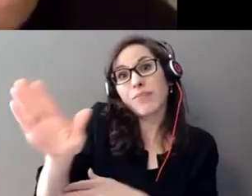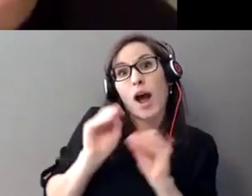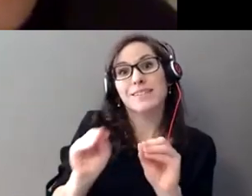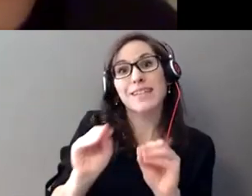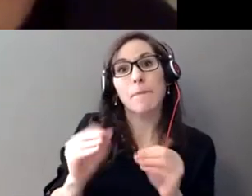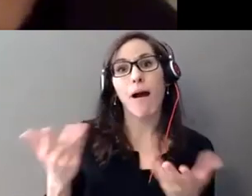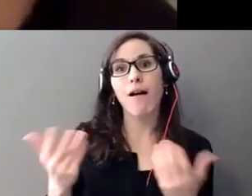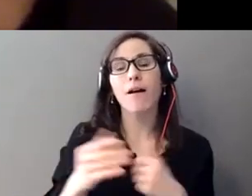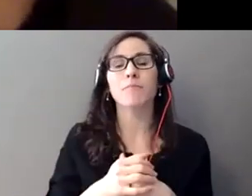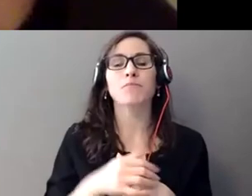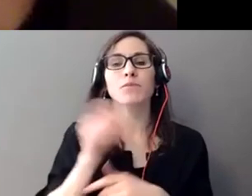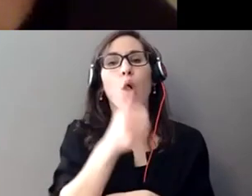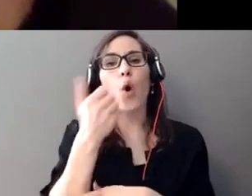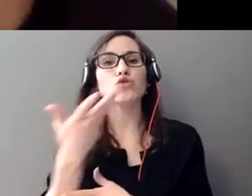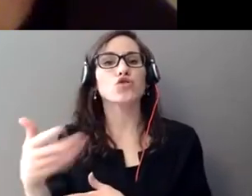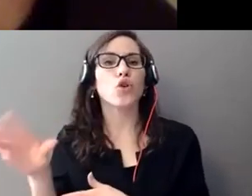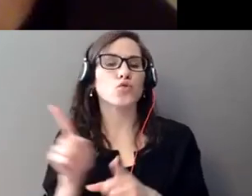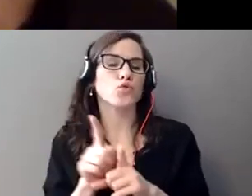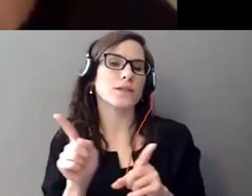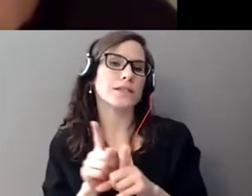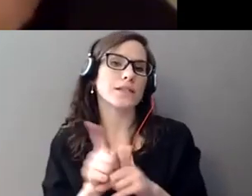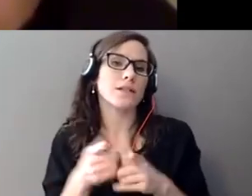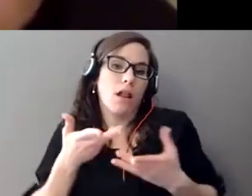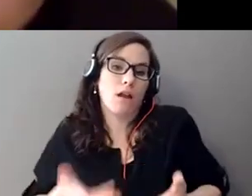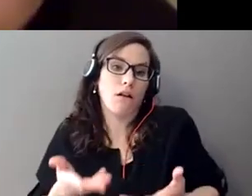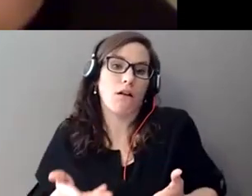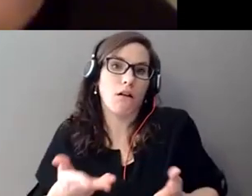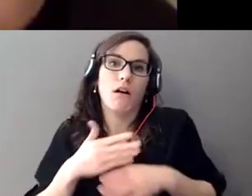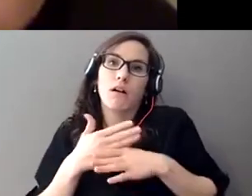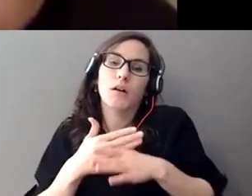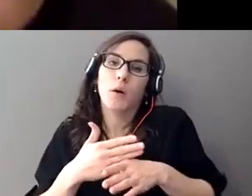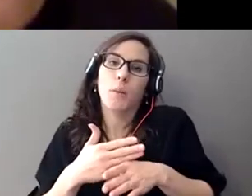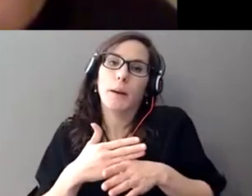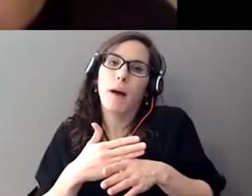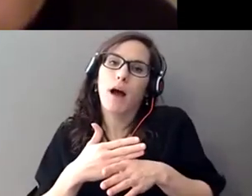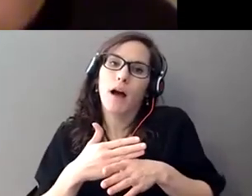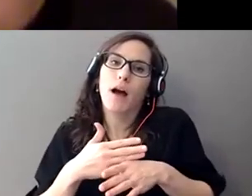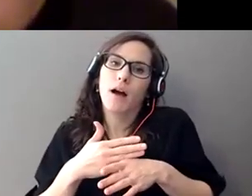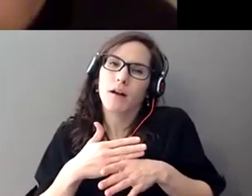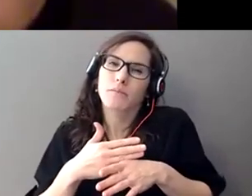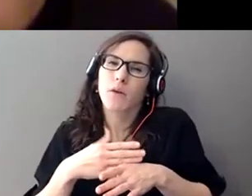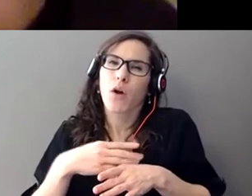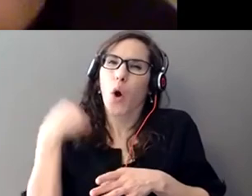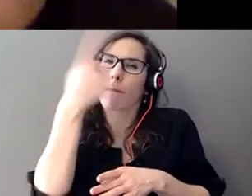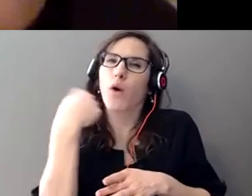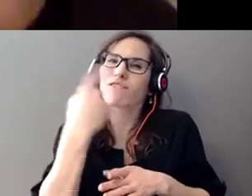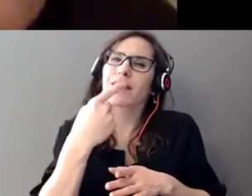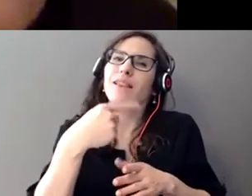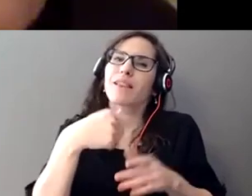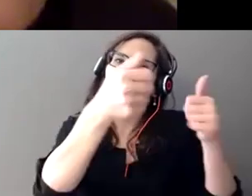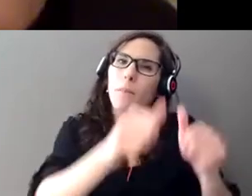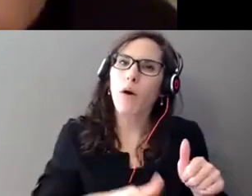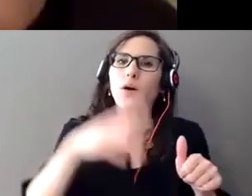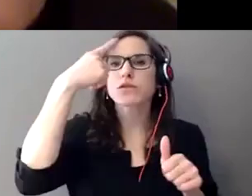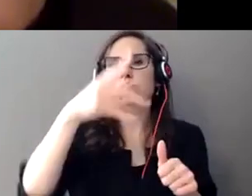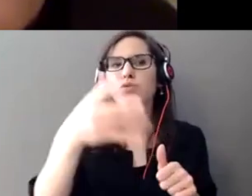autre chose aussi on est en train d'élaborer un profil de poste pour recruter un enseignant formateur de langue